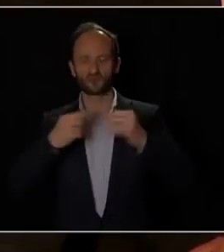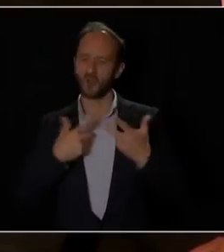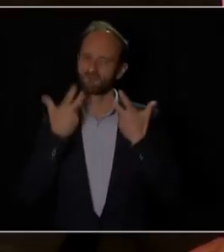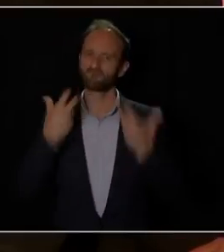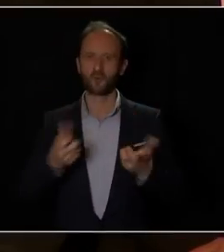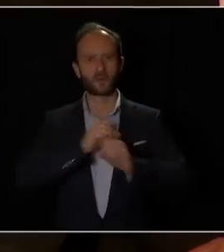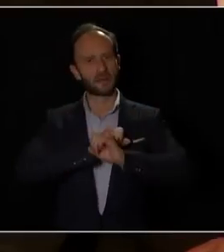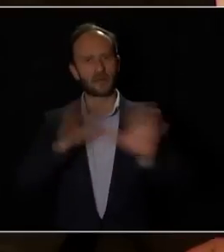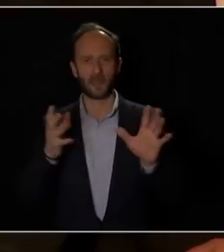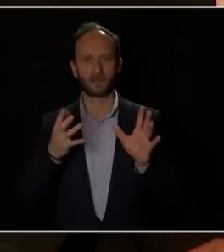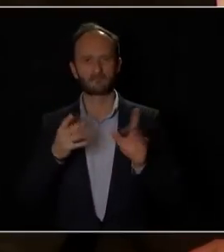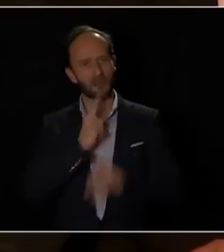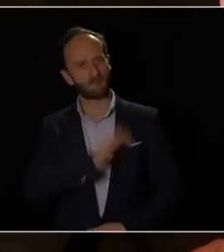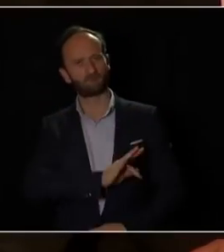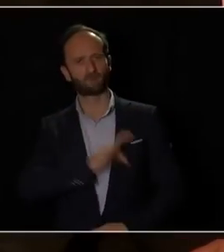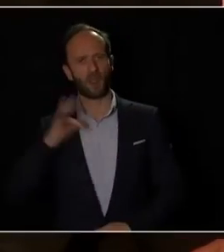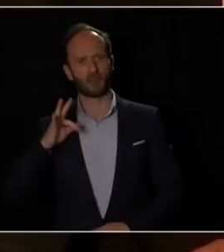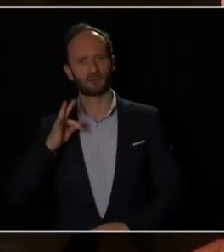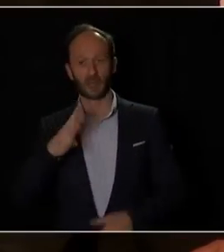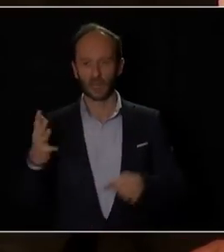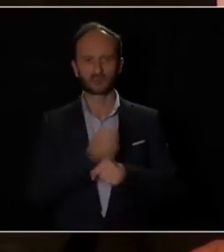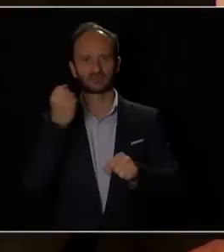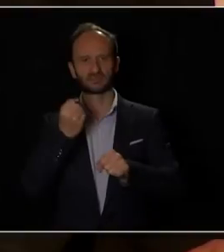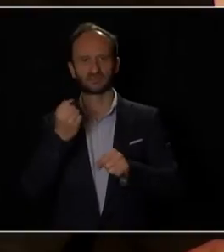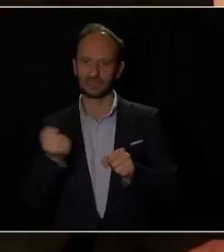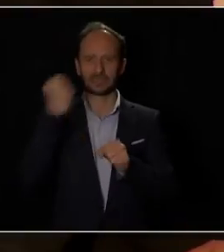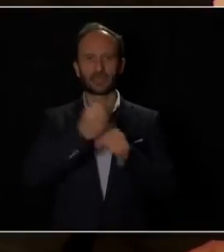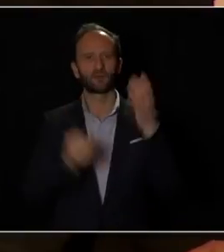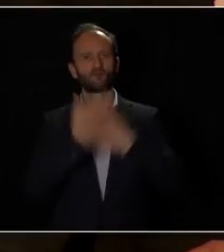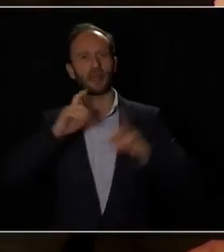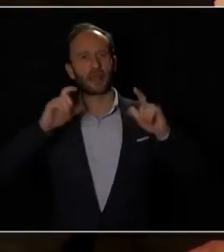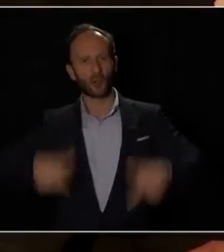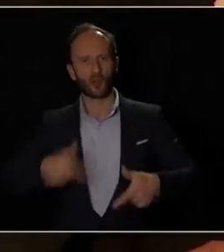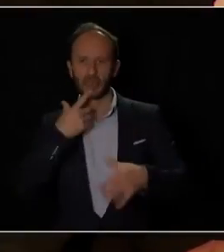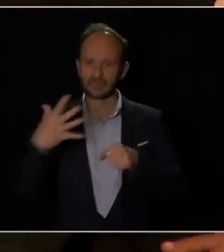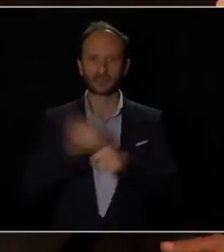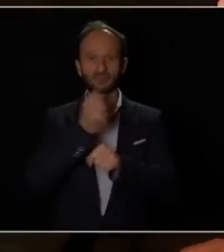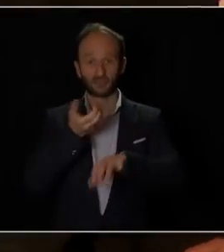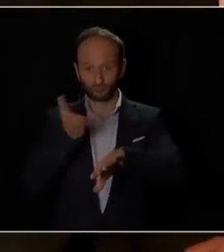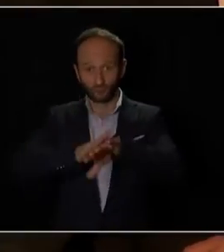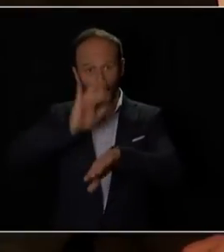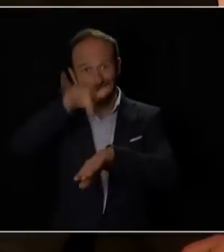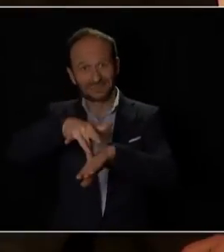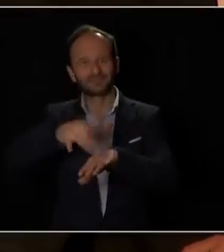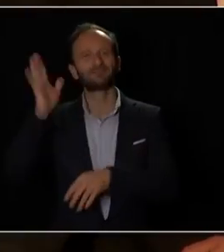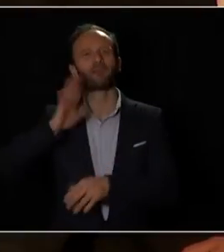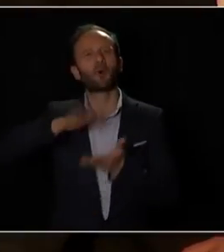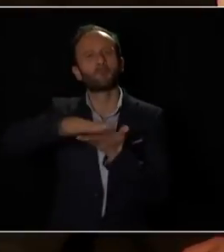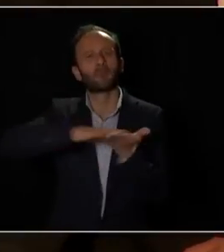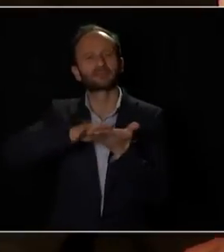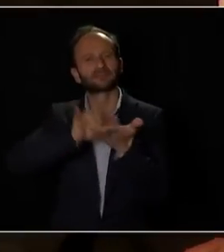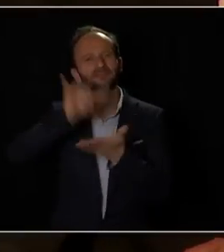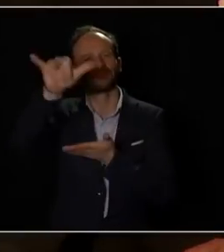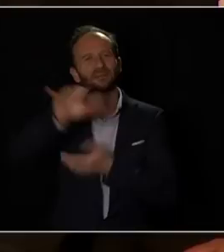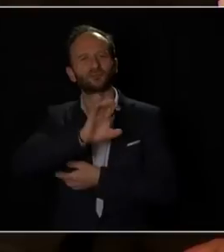fier d'avoir obtenu la création de cette nouvelle école et son implantation sur le site même de la base aérienne